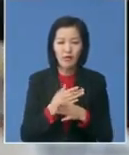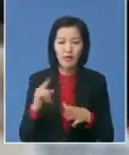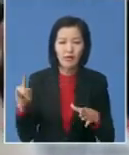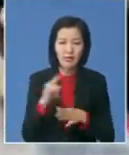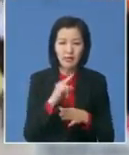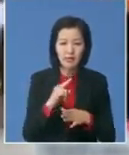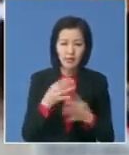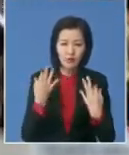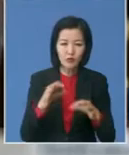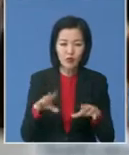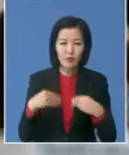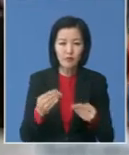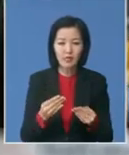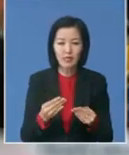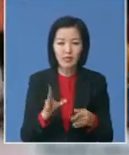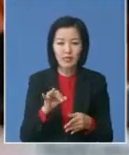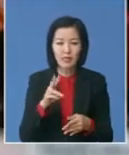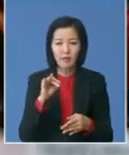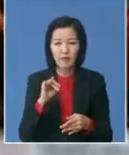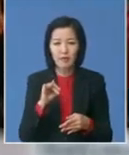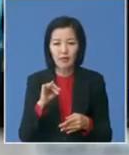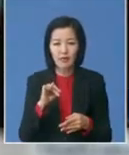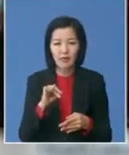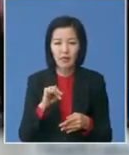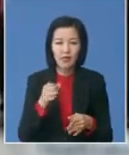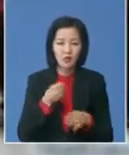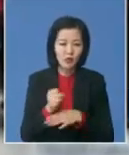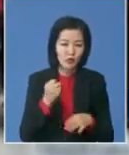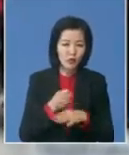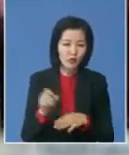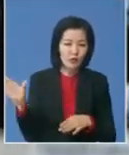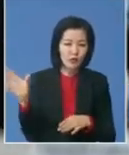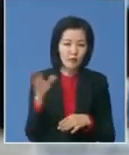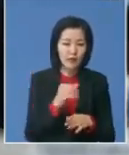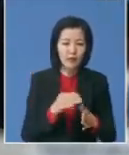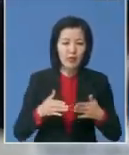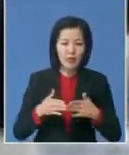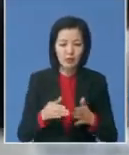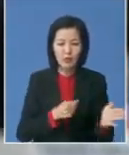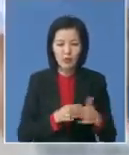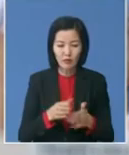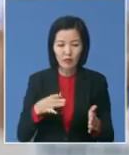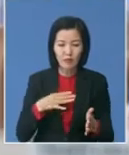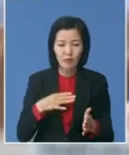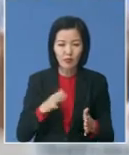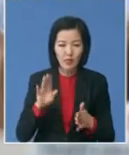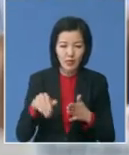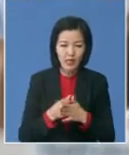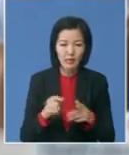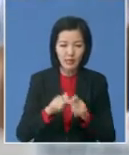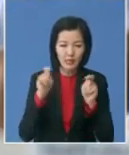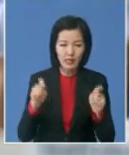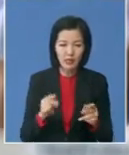рұқсат берілген. Айта кетсек, Йеменде болған тәртіпсіздікке байланысты елдегі барлық кемежай жабылып қалған еді. Кейін олардың біразы қайта жұмысын